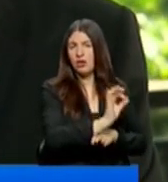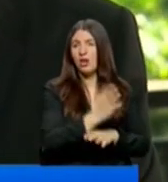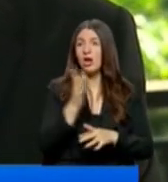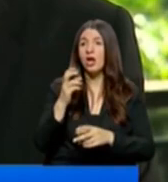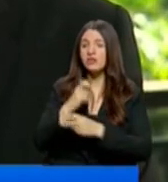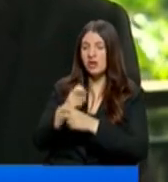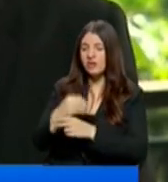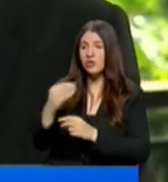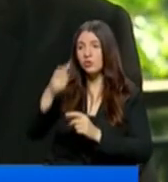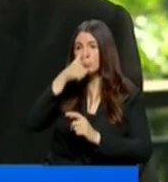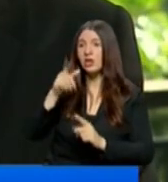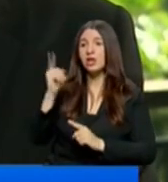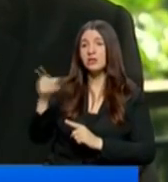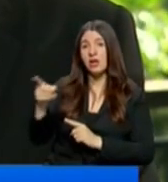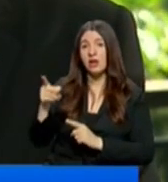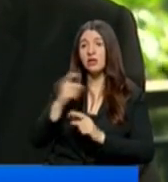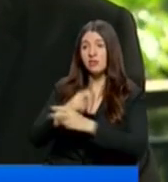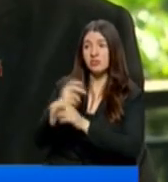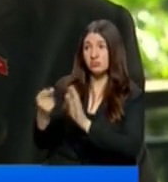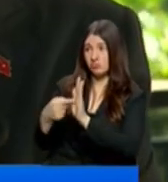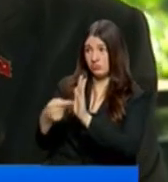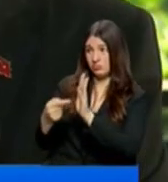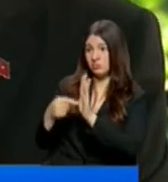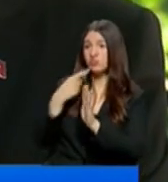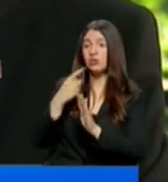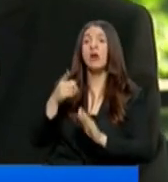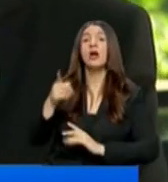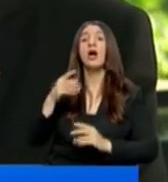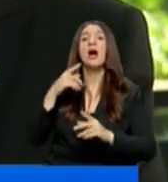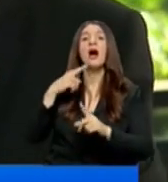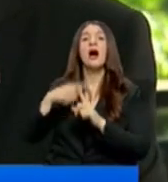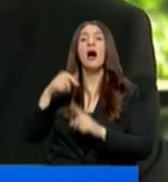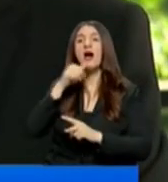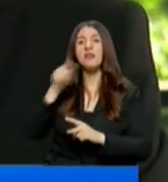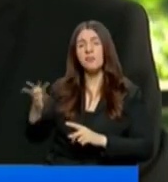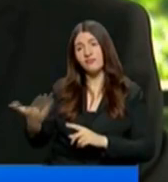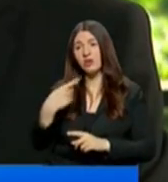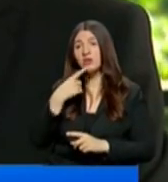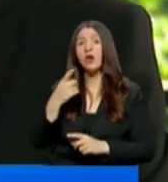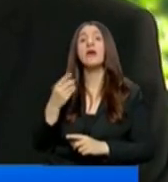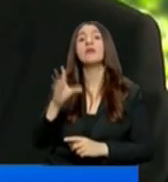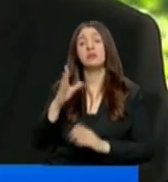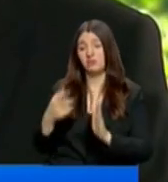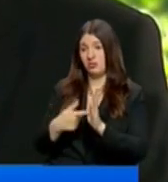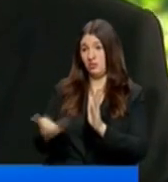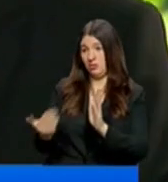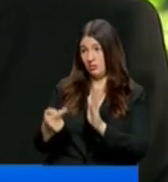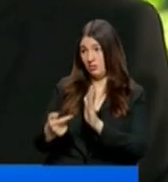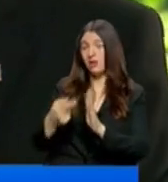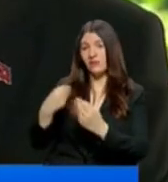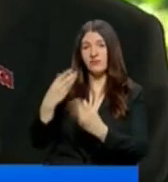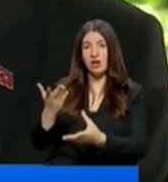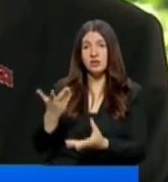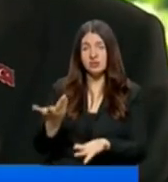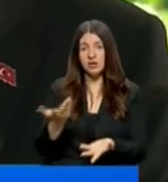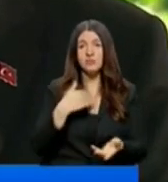ediyor Türkiye'yi. İktidarı tehdit ediyor. Bransını ver diyor. Vermezsen gösteririm sana diyor. Verdi mi? Verdi. Yine